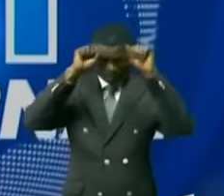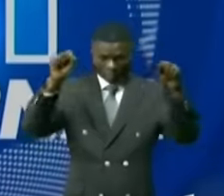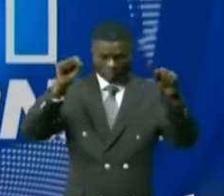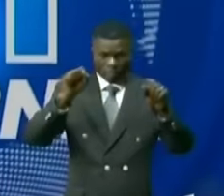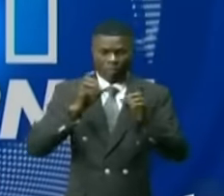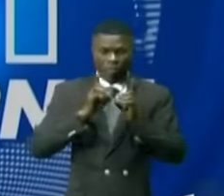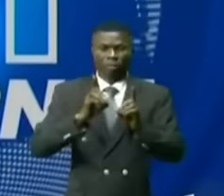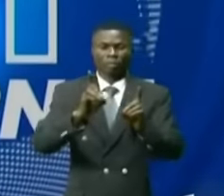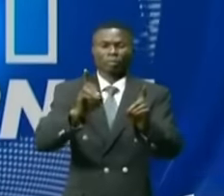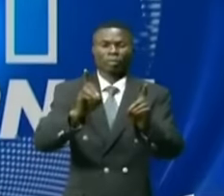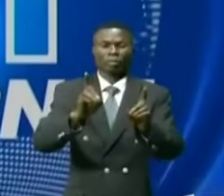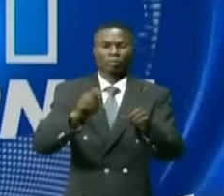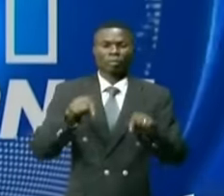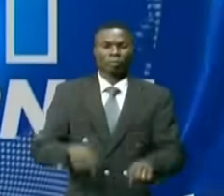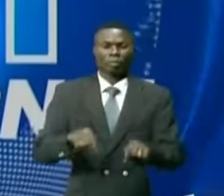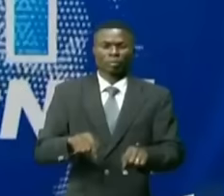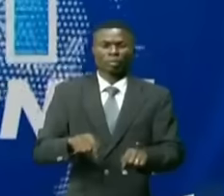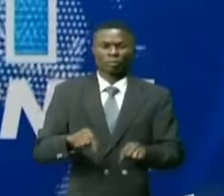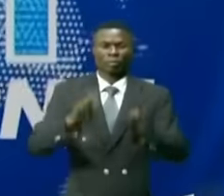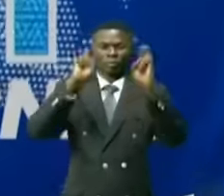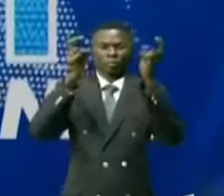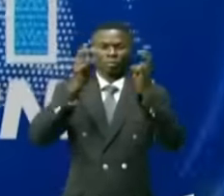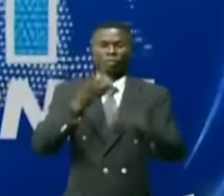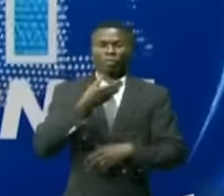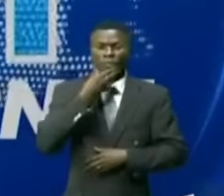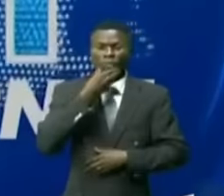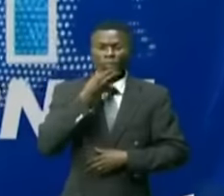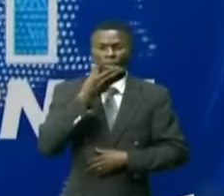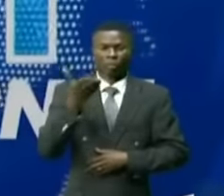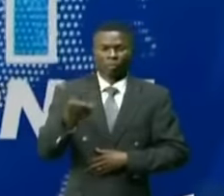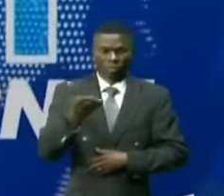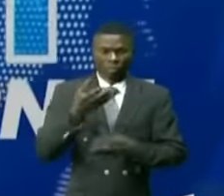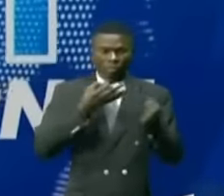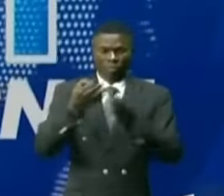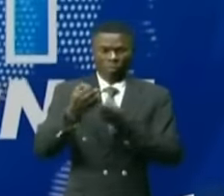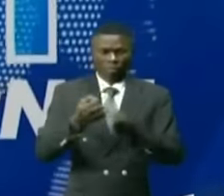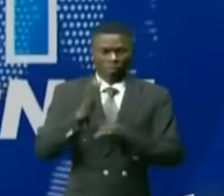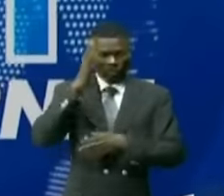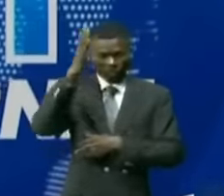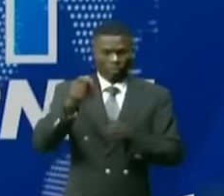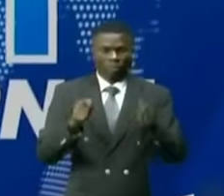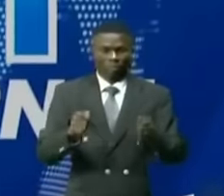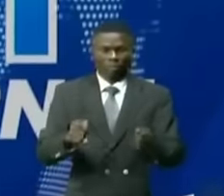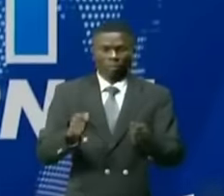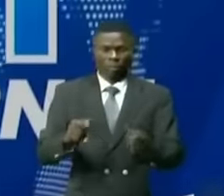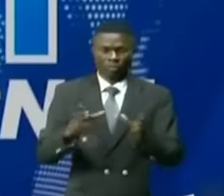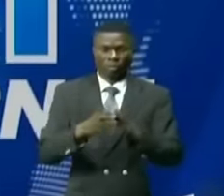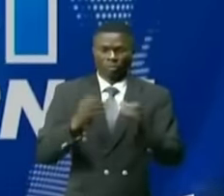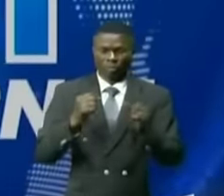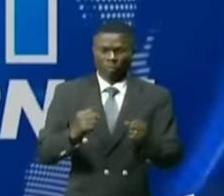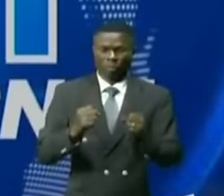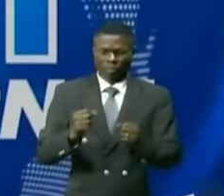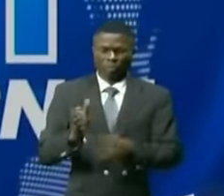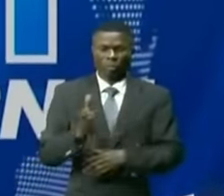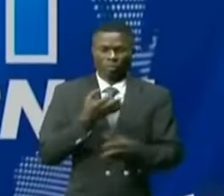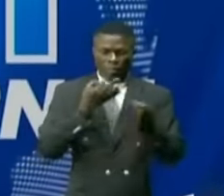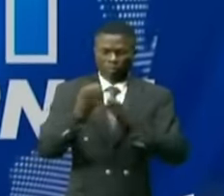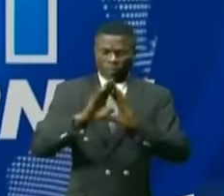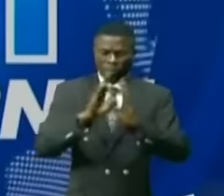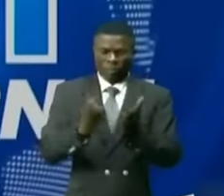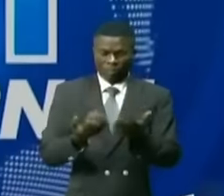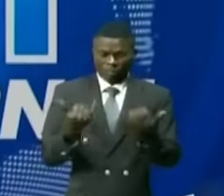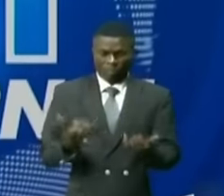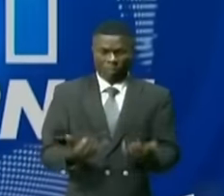un meeting aujourd'hui à Mbujima au Kasaï oriental. Nous y reviendrons dans nos prochaines éditions avec force détail. Mais pour